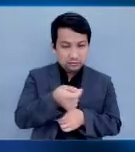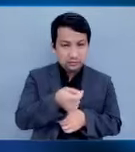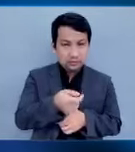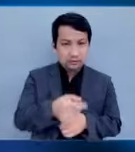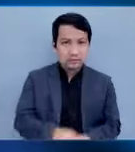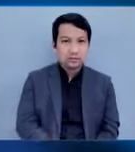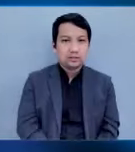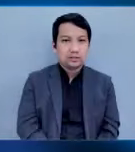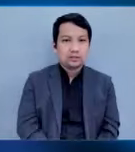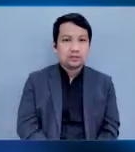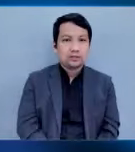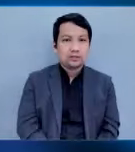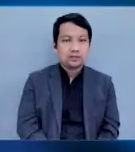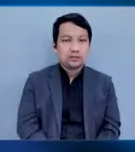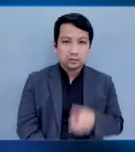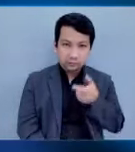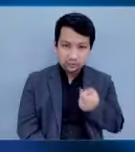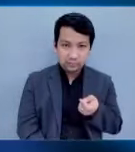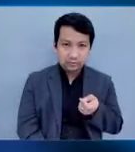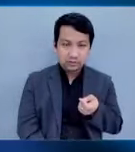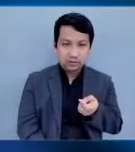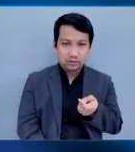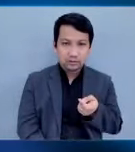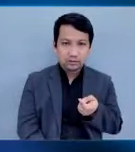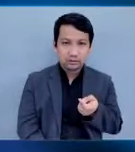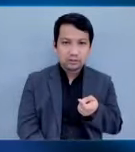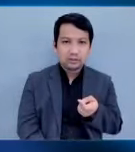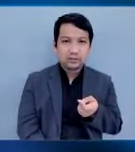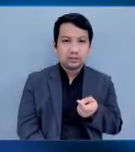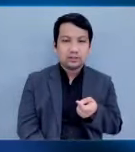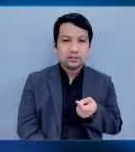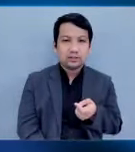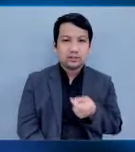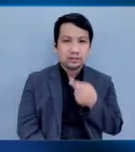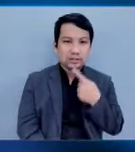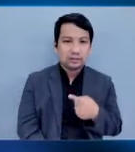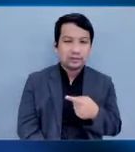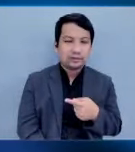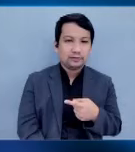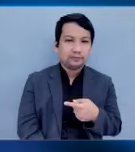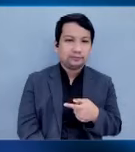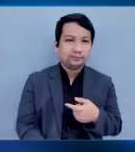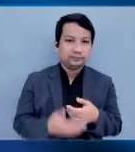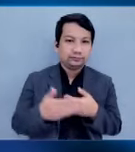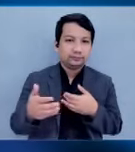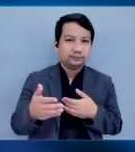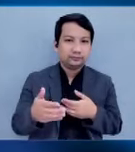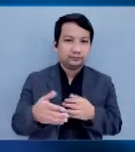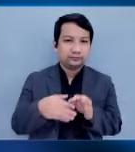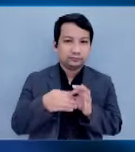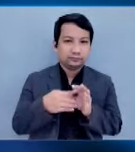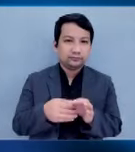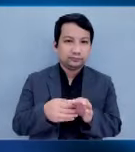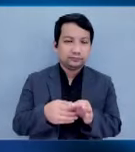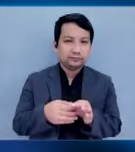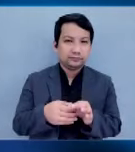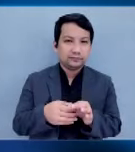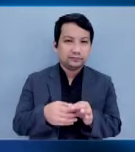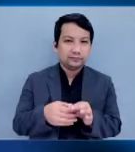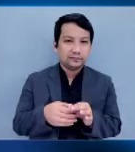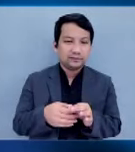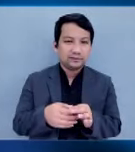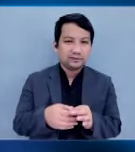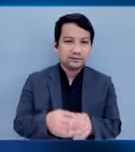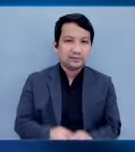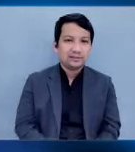Pero yung remote, ano, isang pindot isang lang ba? Isang pindot lang po ito. Isang pindot lang po. Tapos kailangan, sundan na lang. Throughout the show na. Palagay ko, kailangan